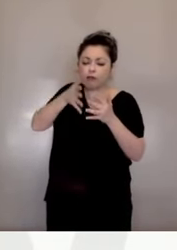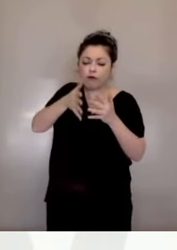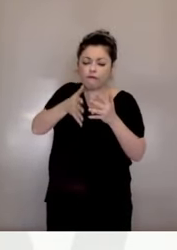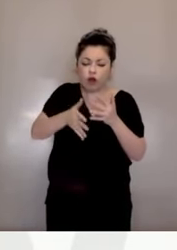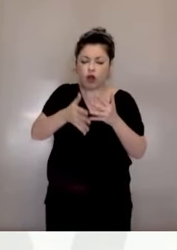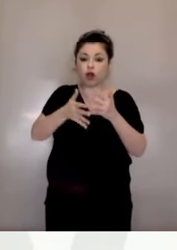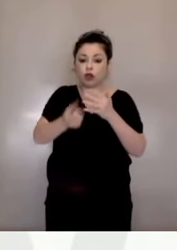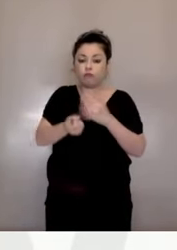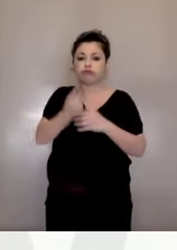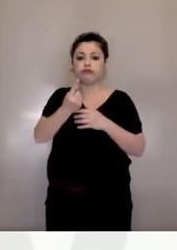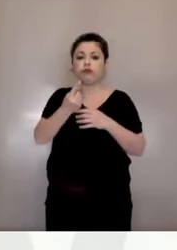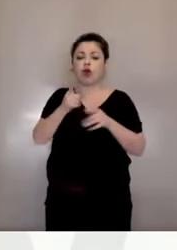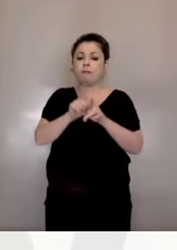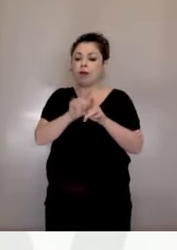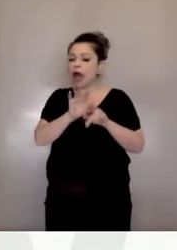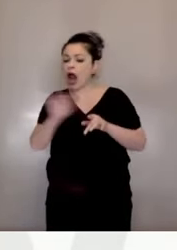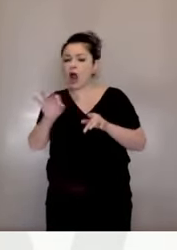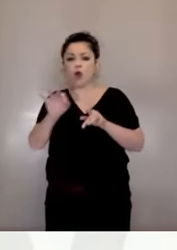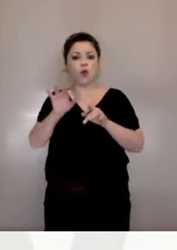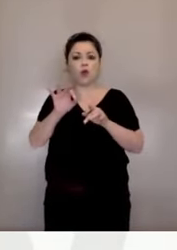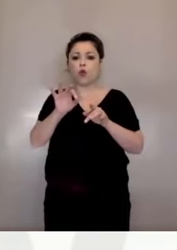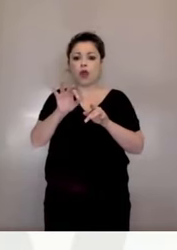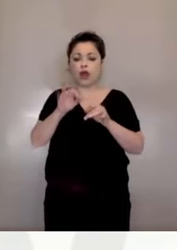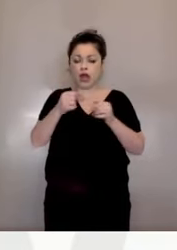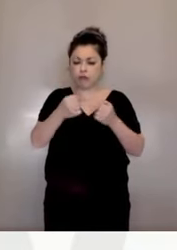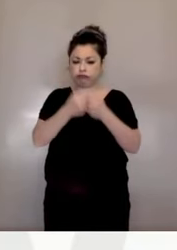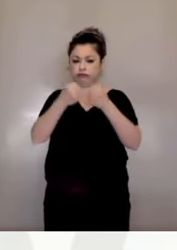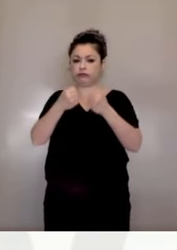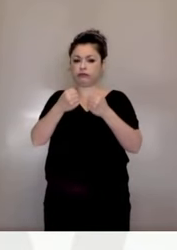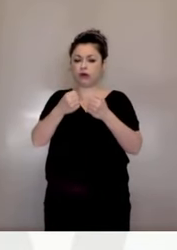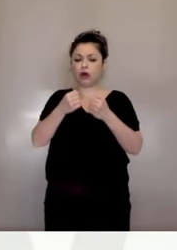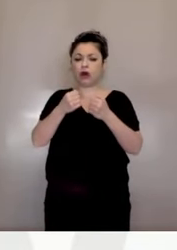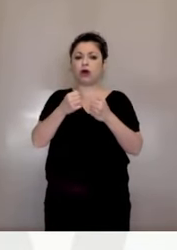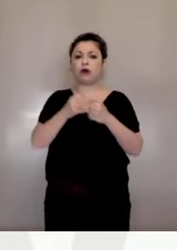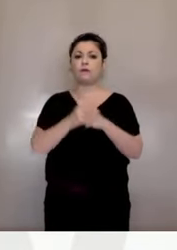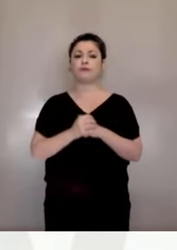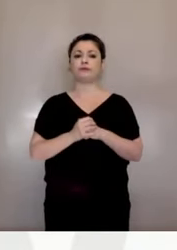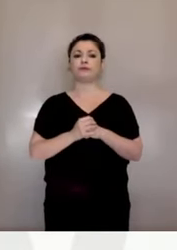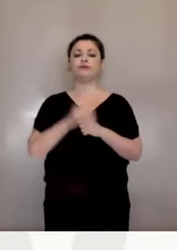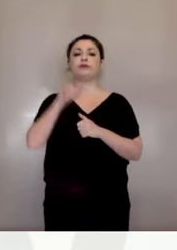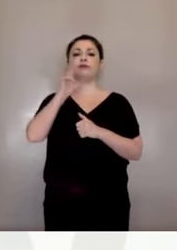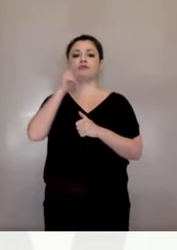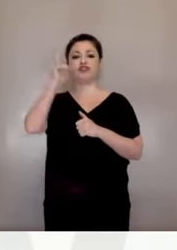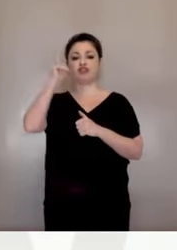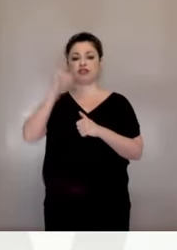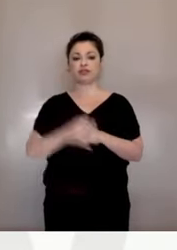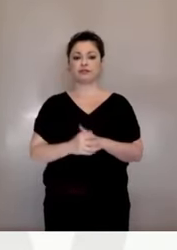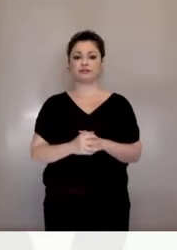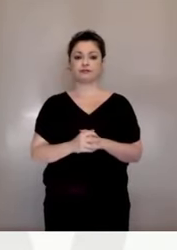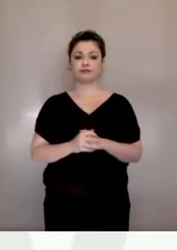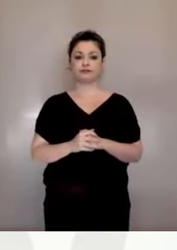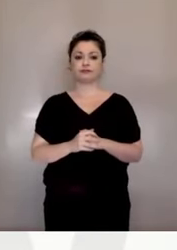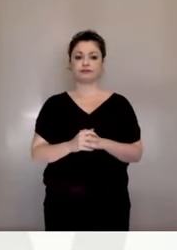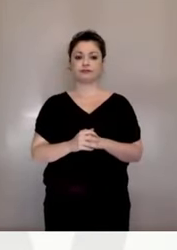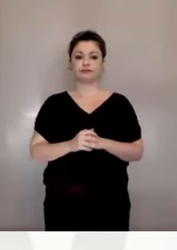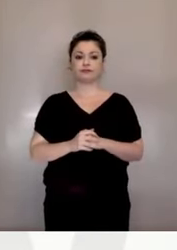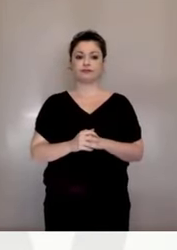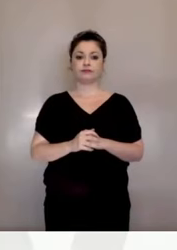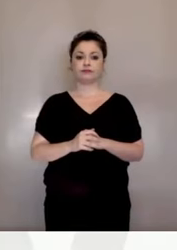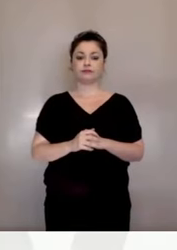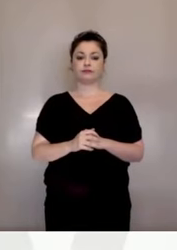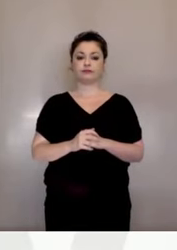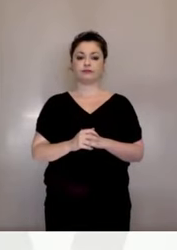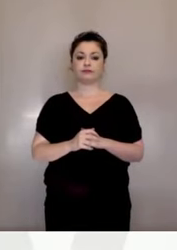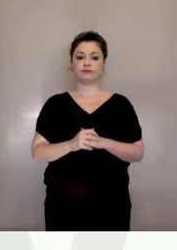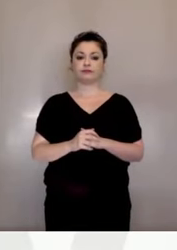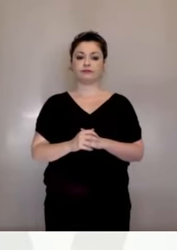alcune fondamentali aporie. Nancy parle en effet d'une critique des philosophies qui cède à